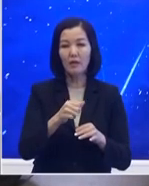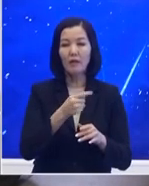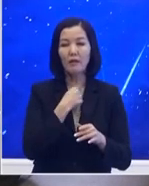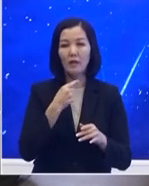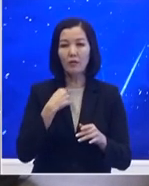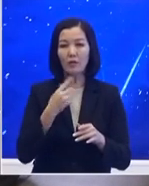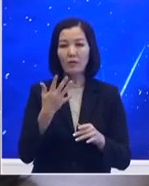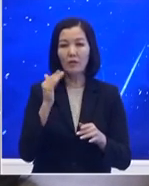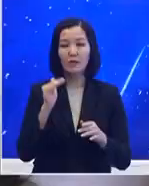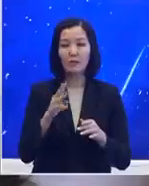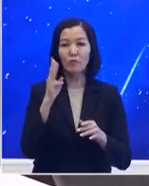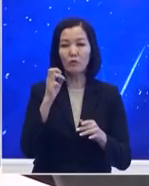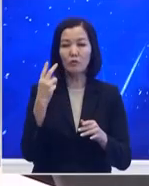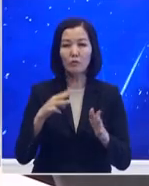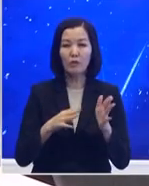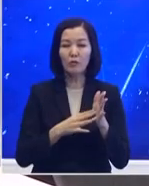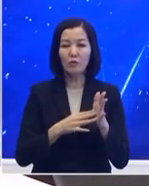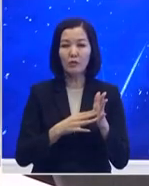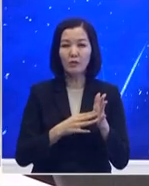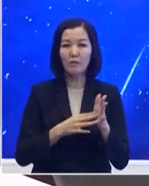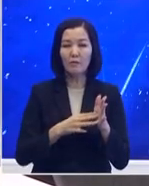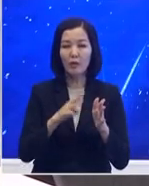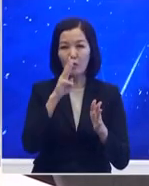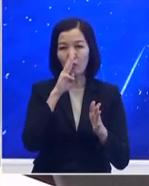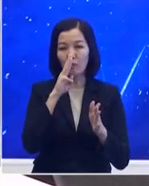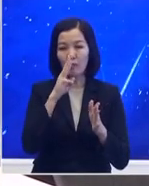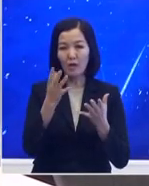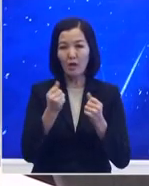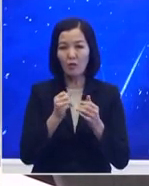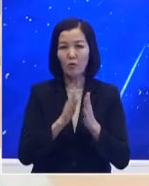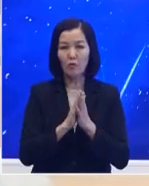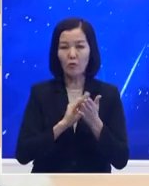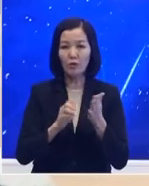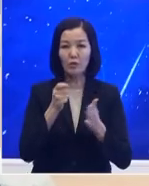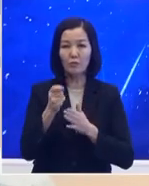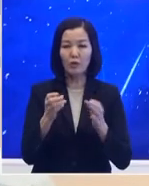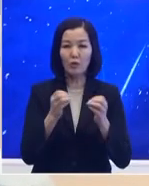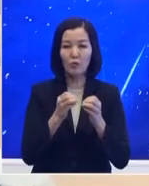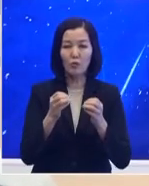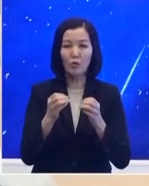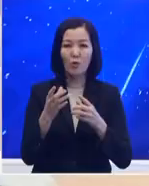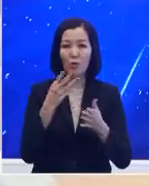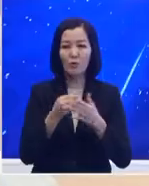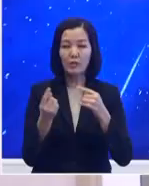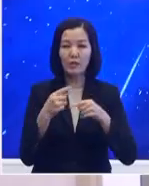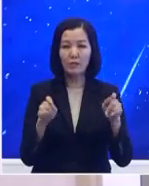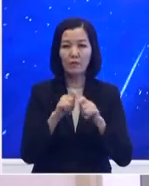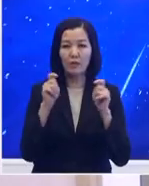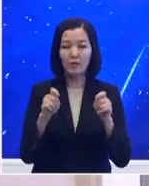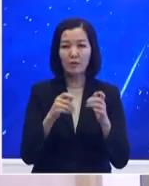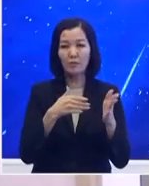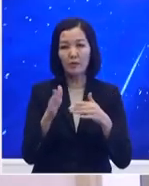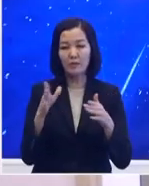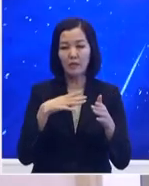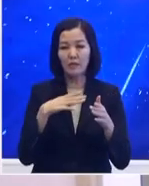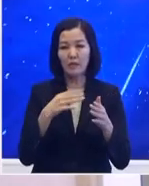былтыр 5129 адам атаулы әлеуметтік көмек алуға өтініш берген. Оның оны өз кәсібін ашып, атаулы әлеуметтік көмектен бас